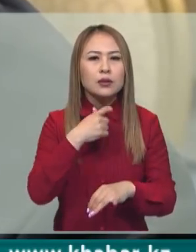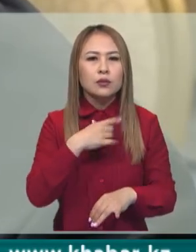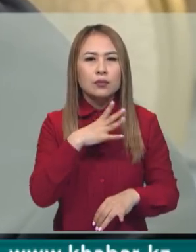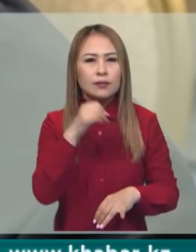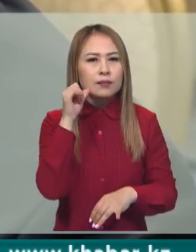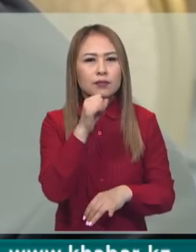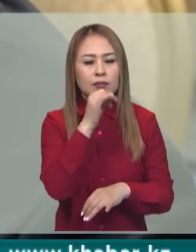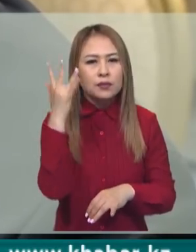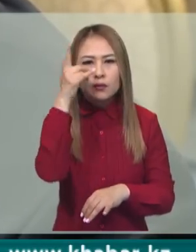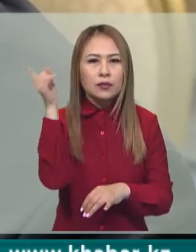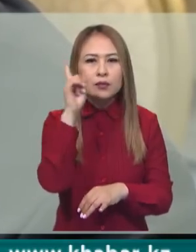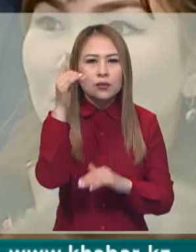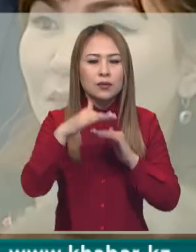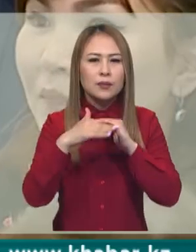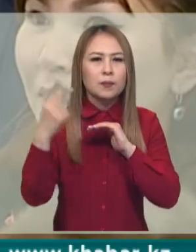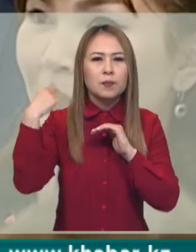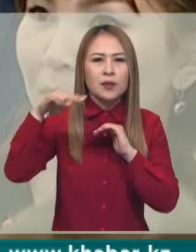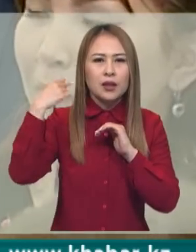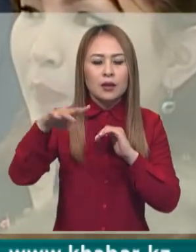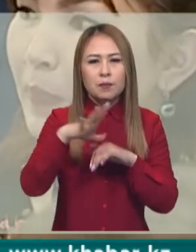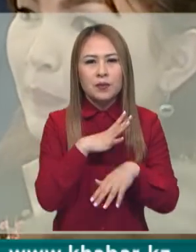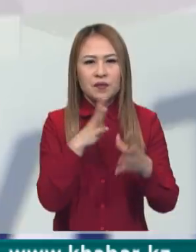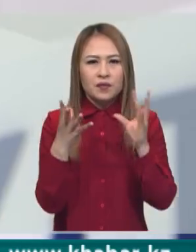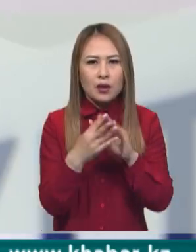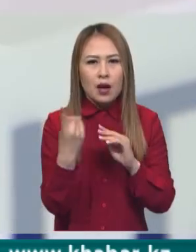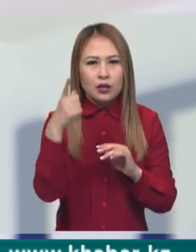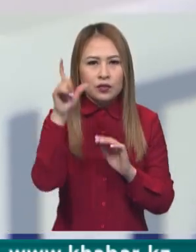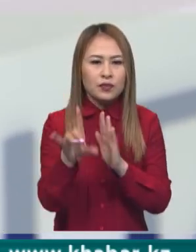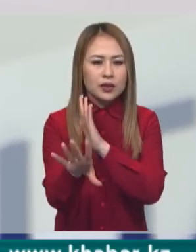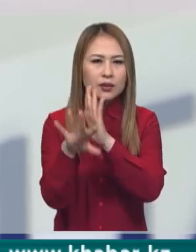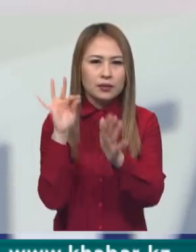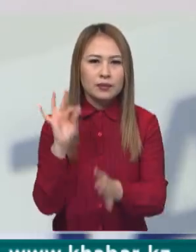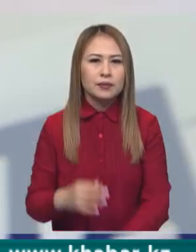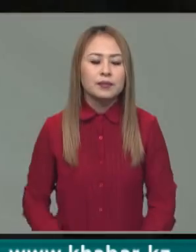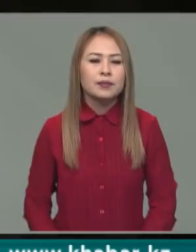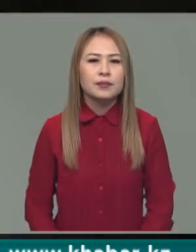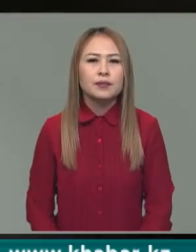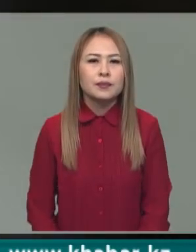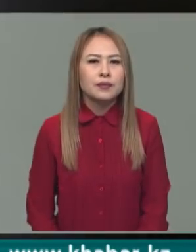өткізілді. Мақсат өз ішінен президенттік сайлауға ұсынатын бір үміткерді анықтап алу.